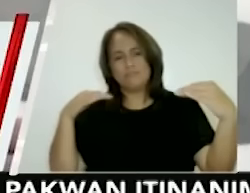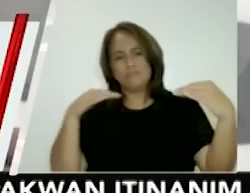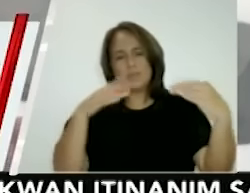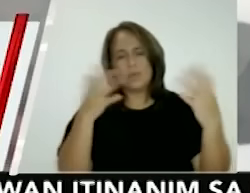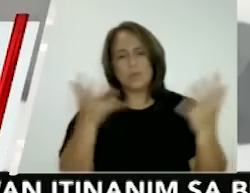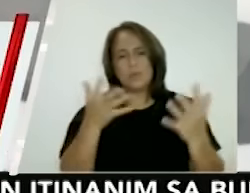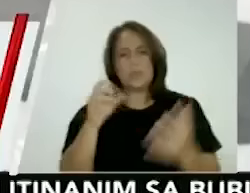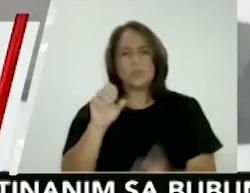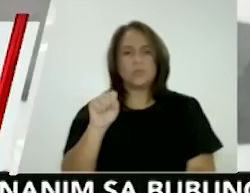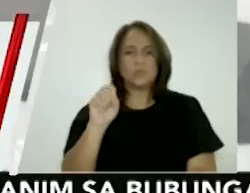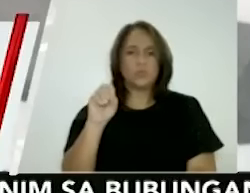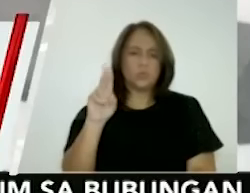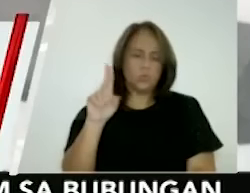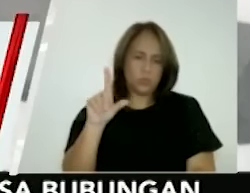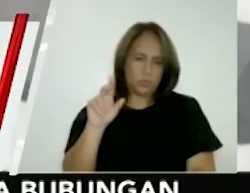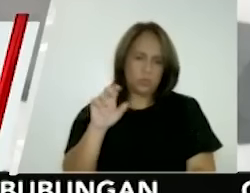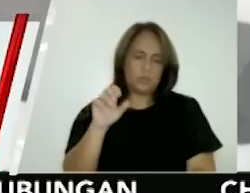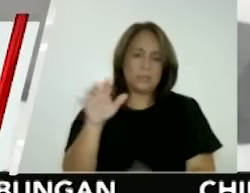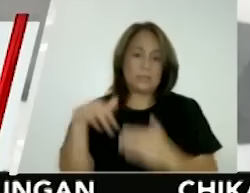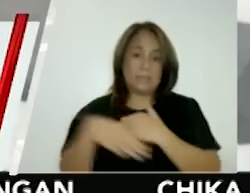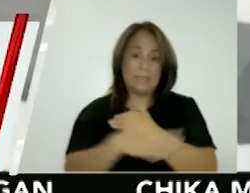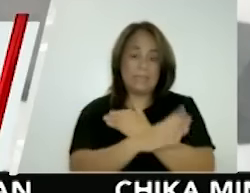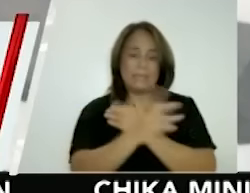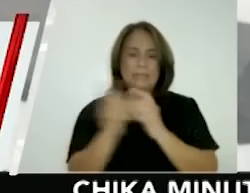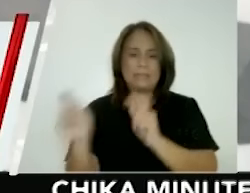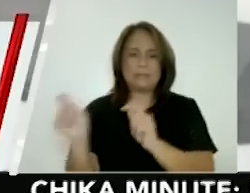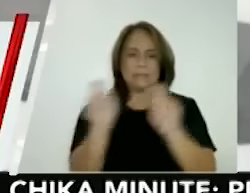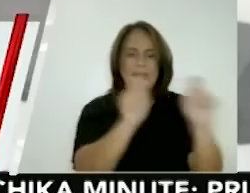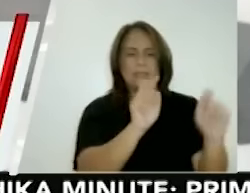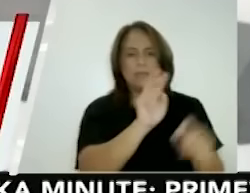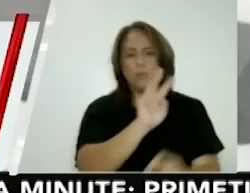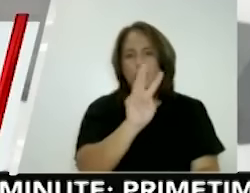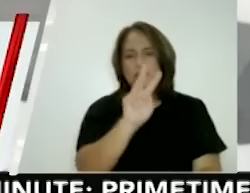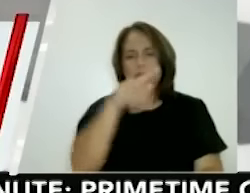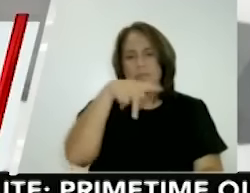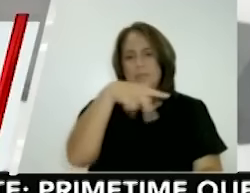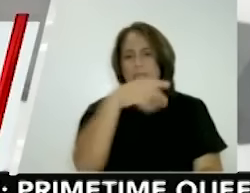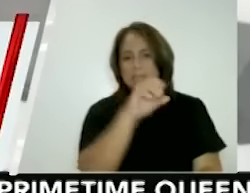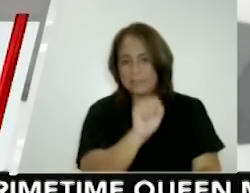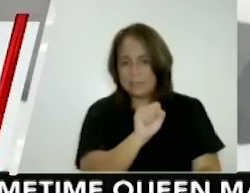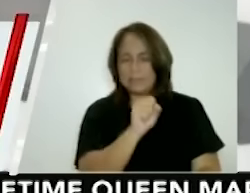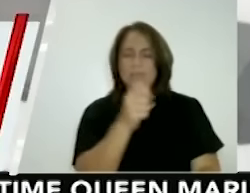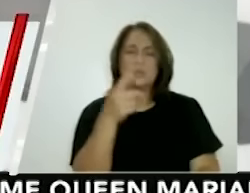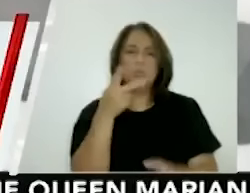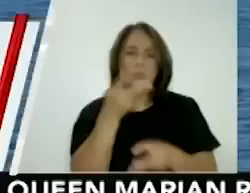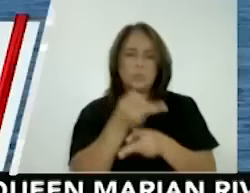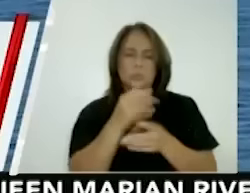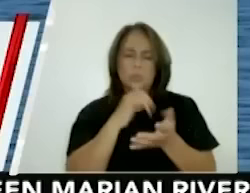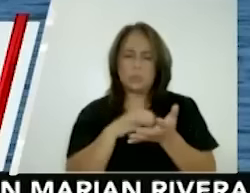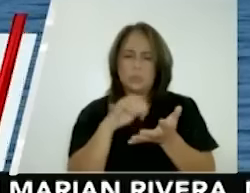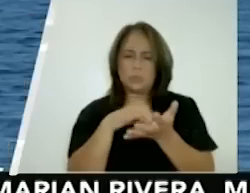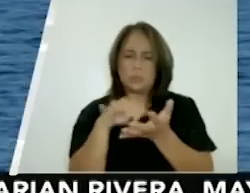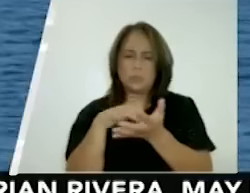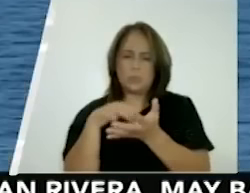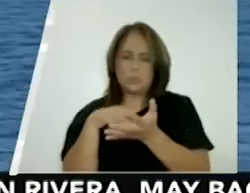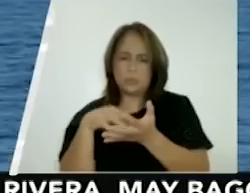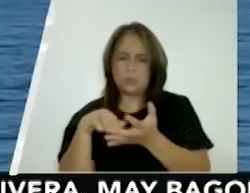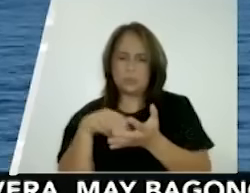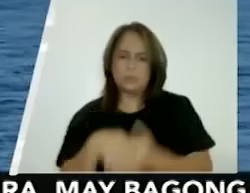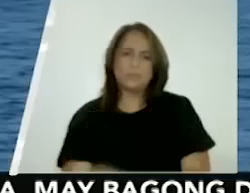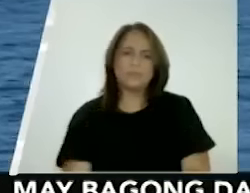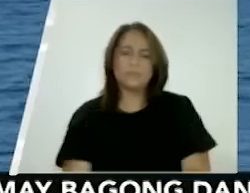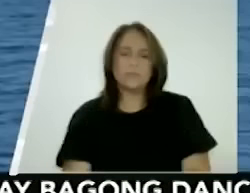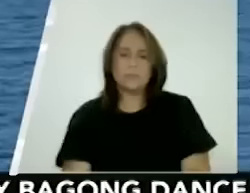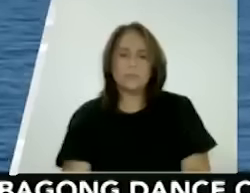ay lumipat sila dito sa West Philippine Sea para nga sa pagpapatuloy ng balikatan exercise.